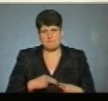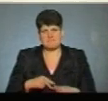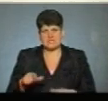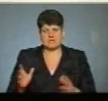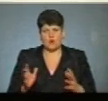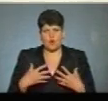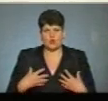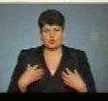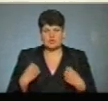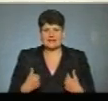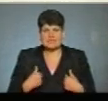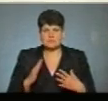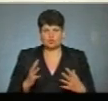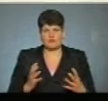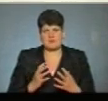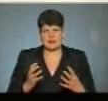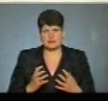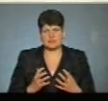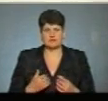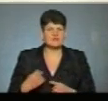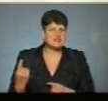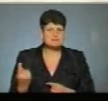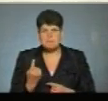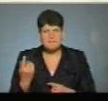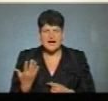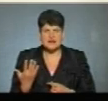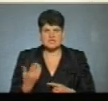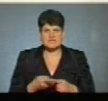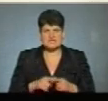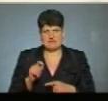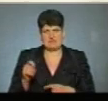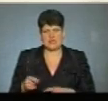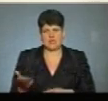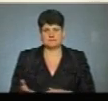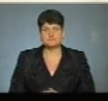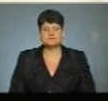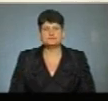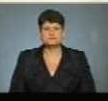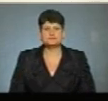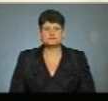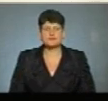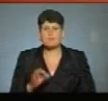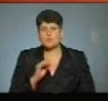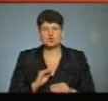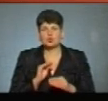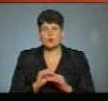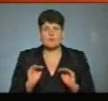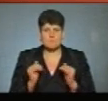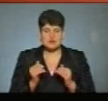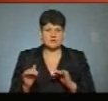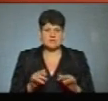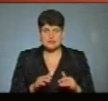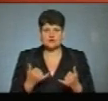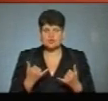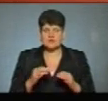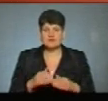здорові працівники охорони здоров'я, які нас будуть берегти. Вони нас на першій лінії цієї війни з коронавірусом. Про додаткові